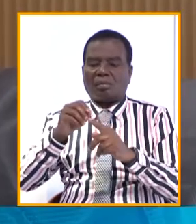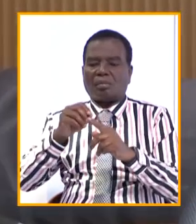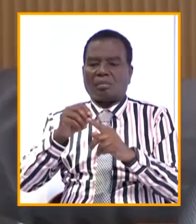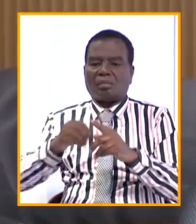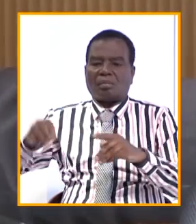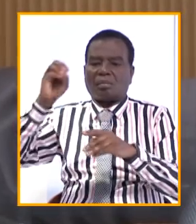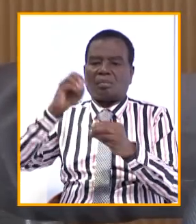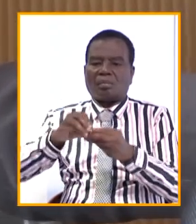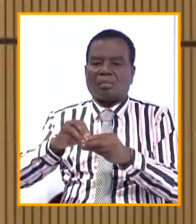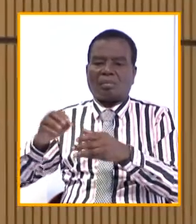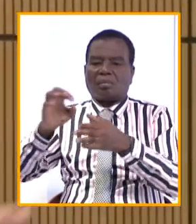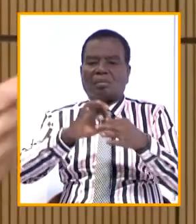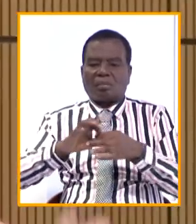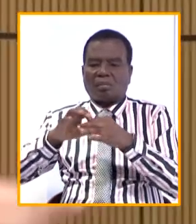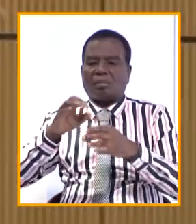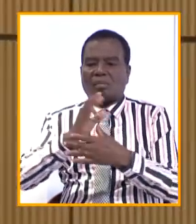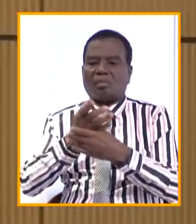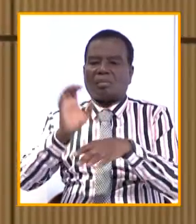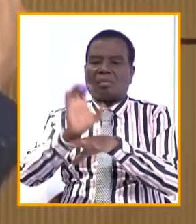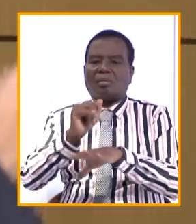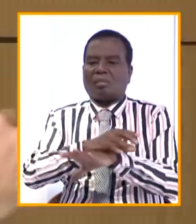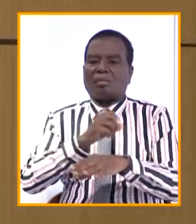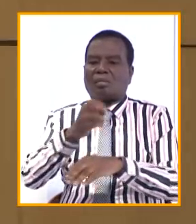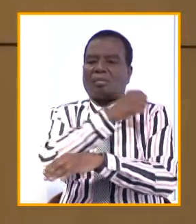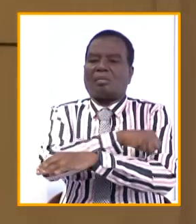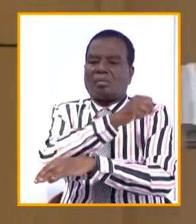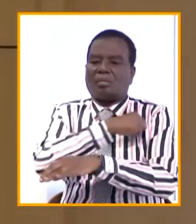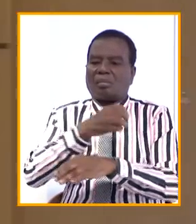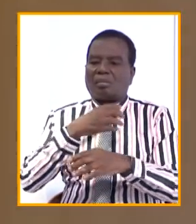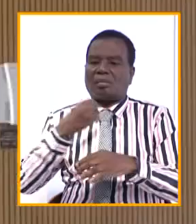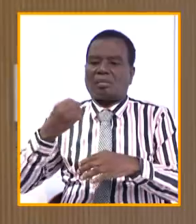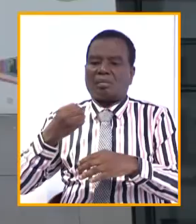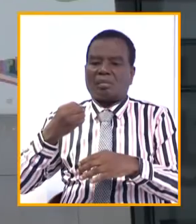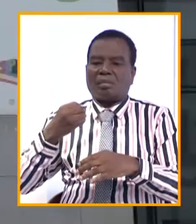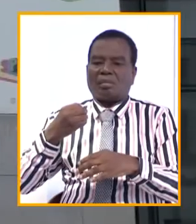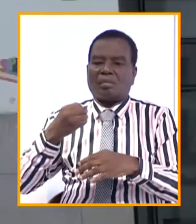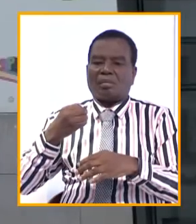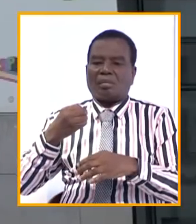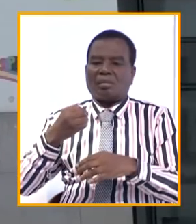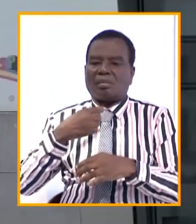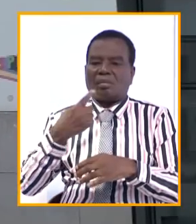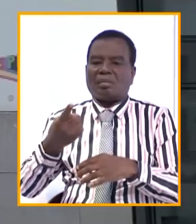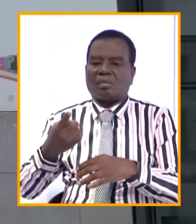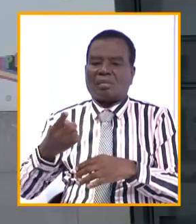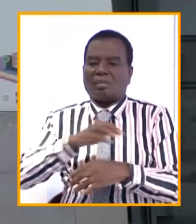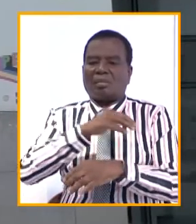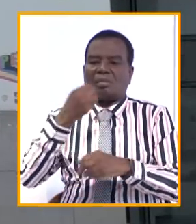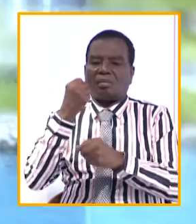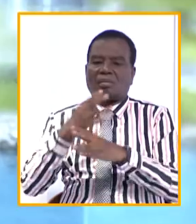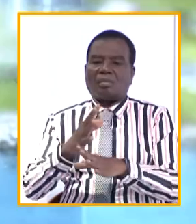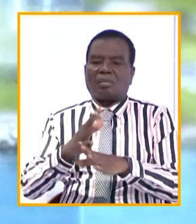renforcer la coopération scientifique entre la Côte d'Ivoire et la Suisse. Et à en croire Adama Diawara, c'est bien mission